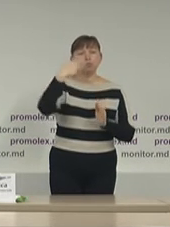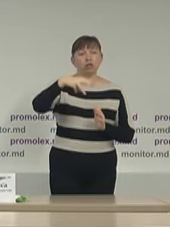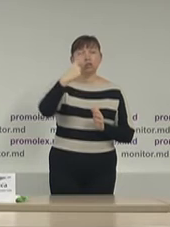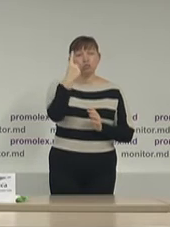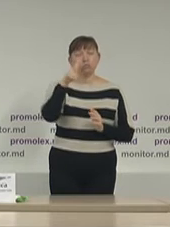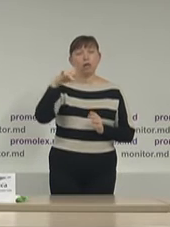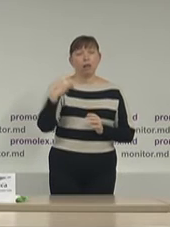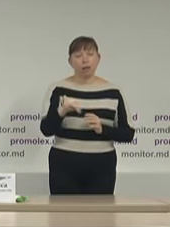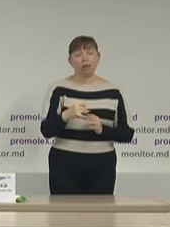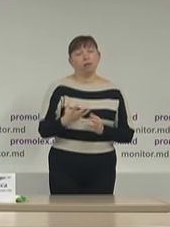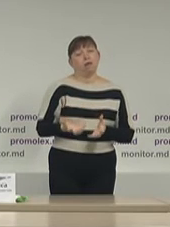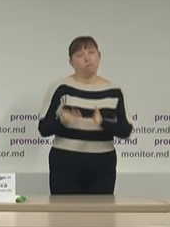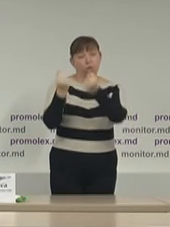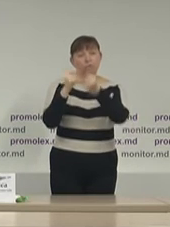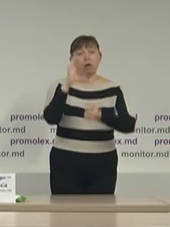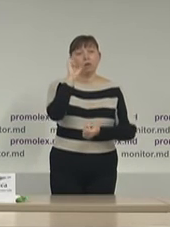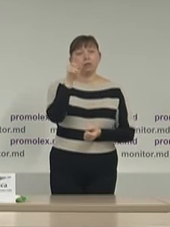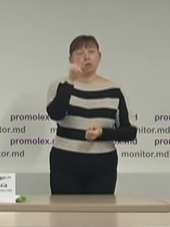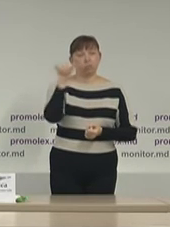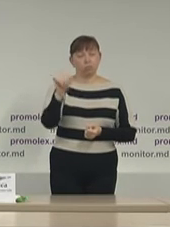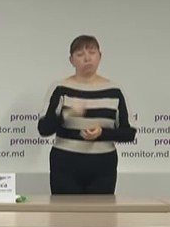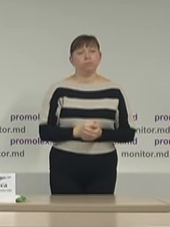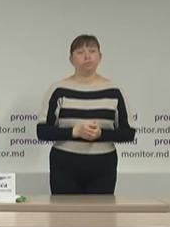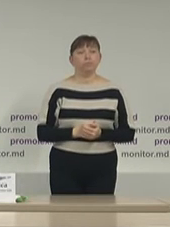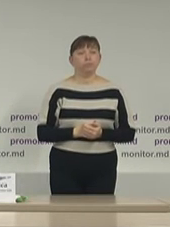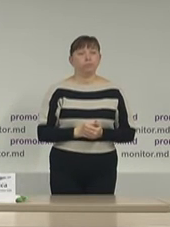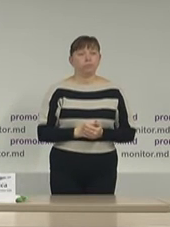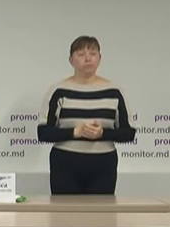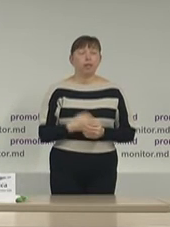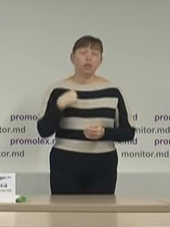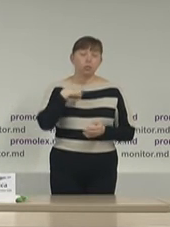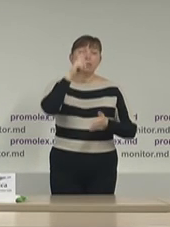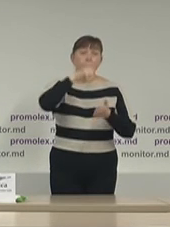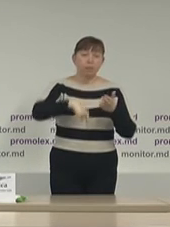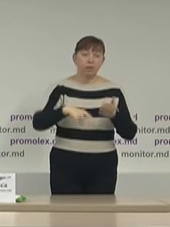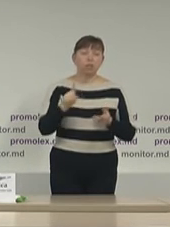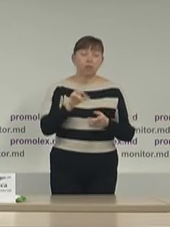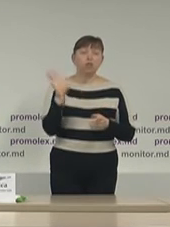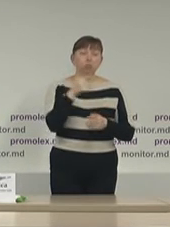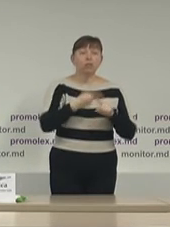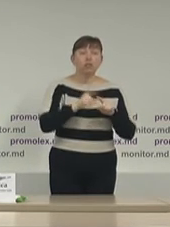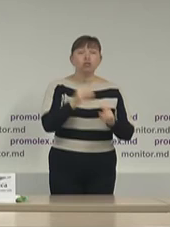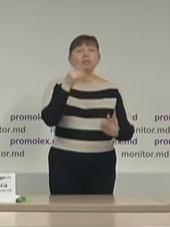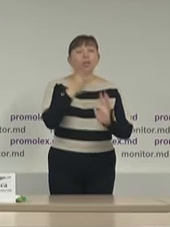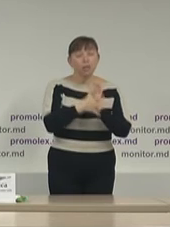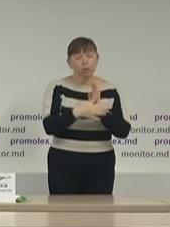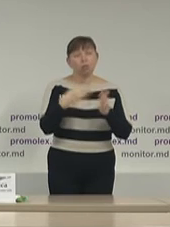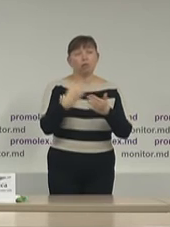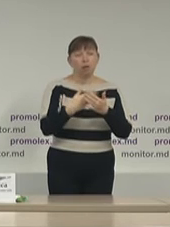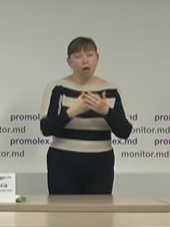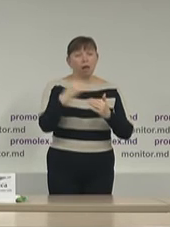106.431 lei doamna Maia Sandu. Sperăm noi că toate aceste cheltuieli estimate ca